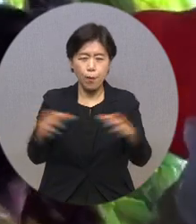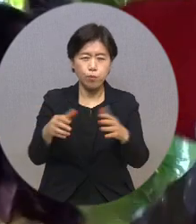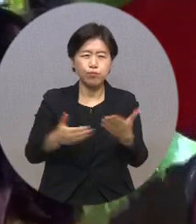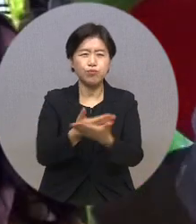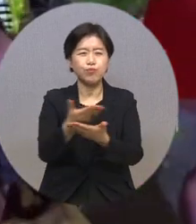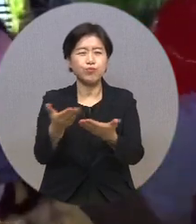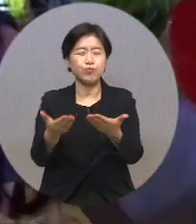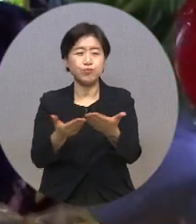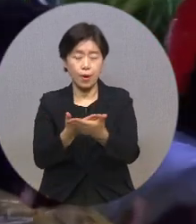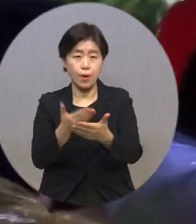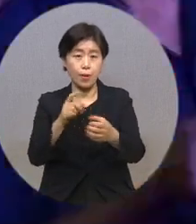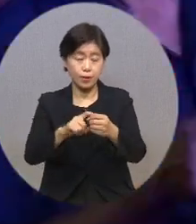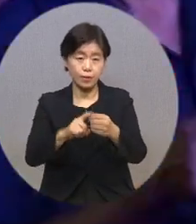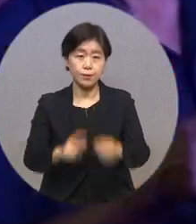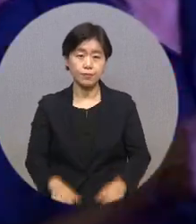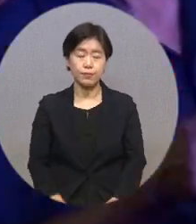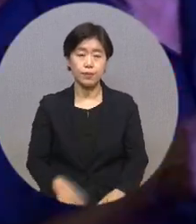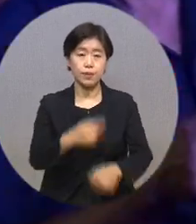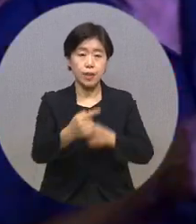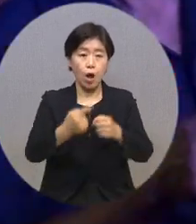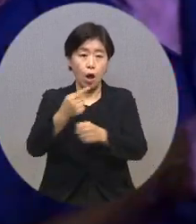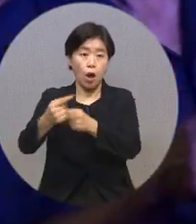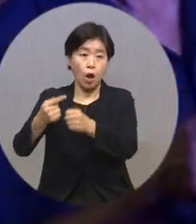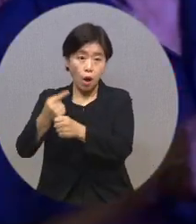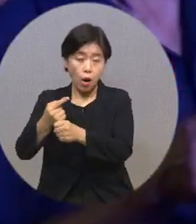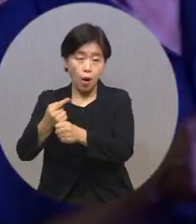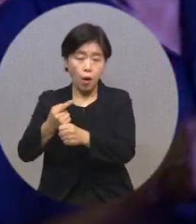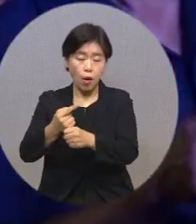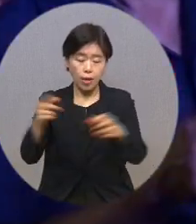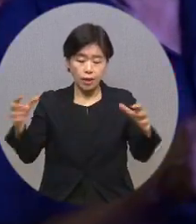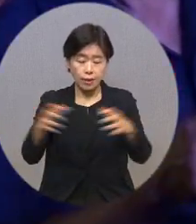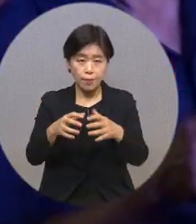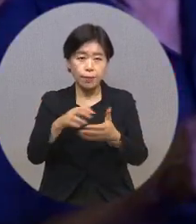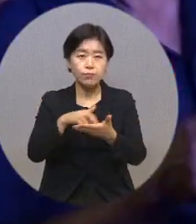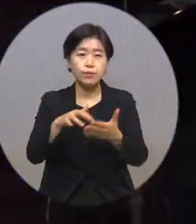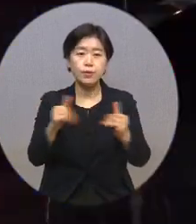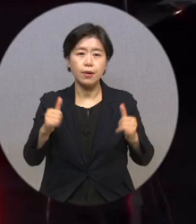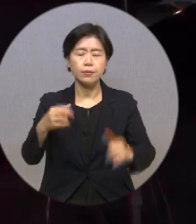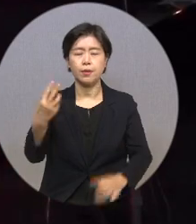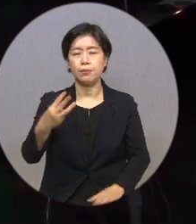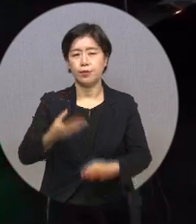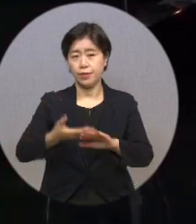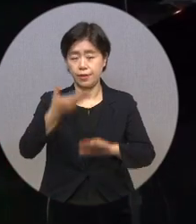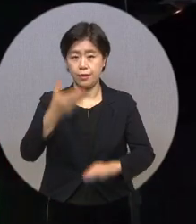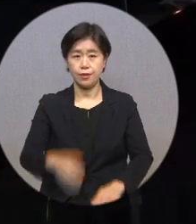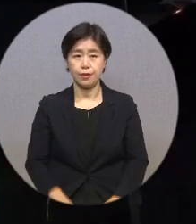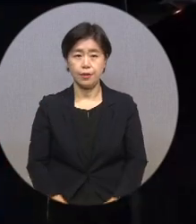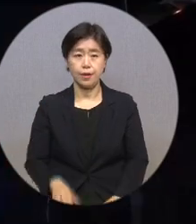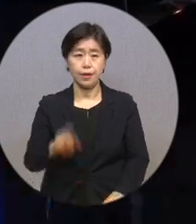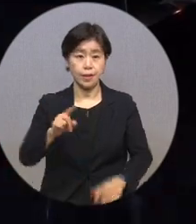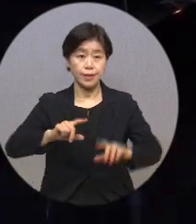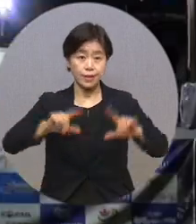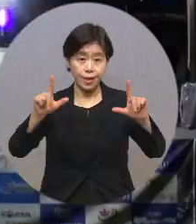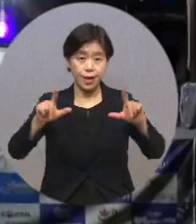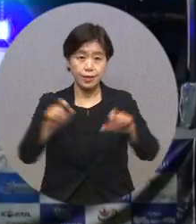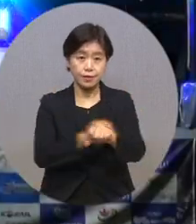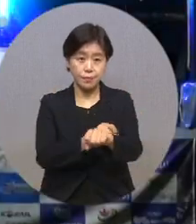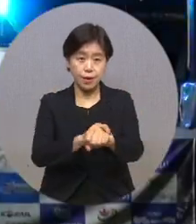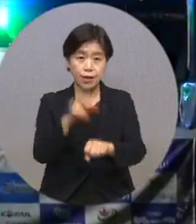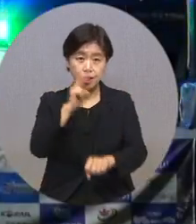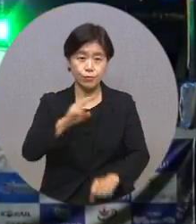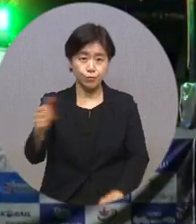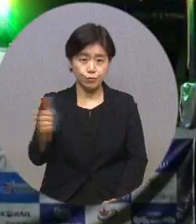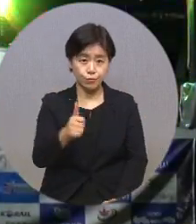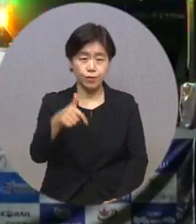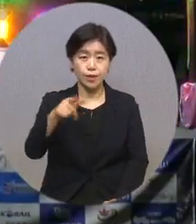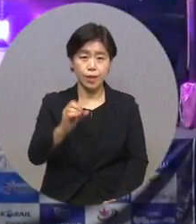개최된 행사로서 매년 3,000명의 시민이 참여할 만큼 큰 행사입니다. 이날 공연은 가수 강원래, 장애인 퓨전